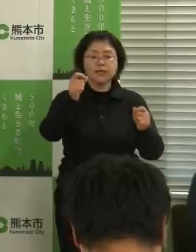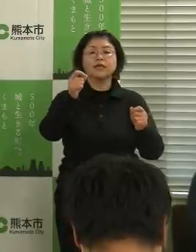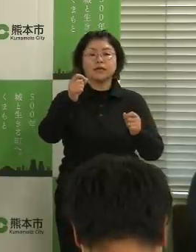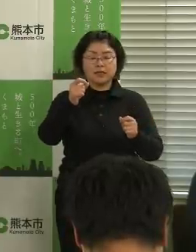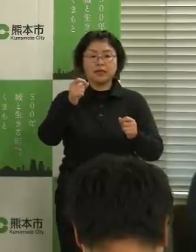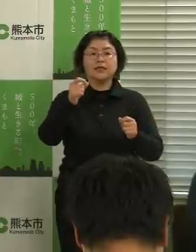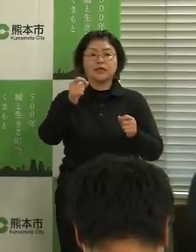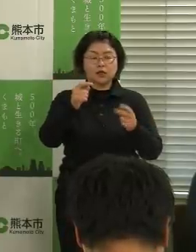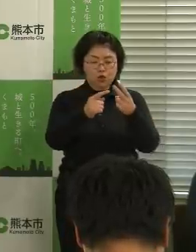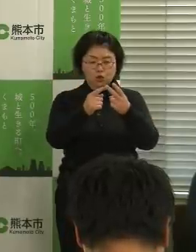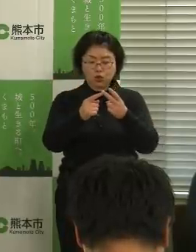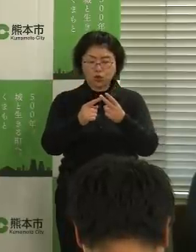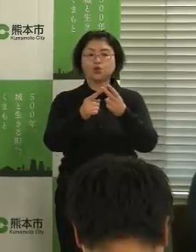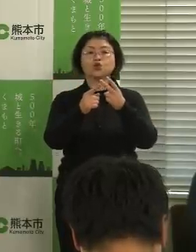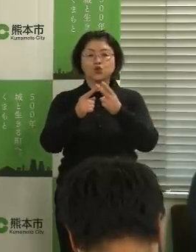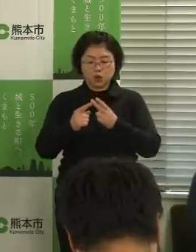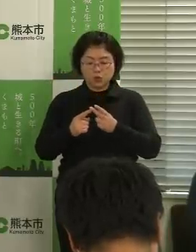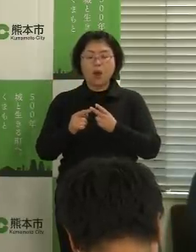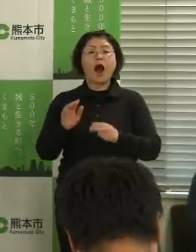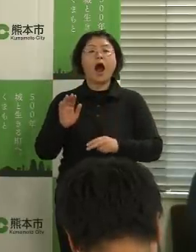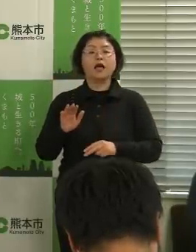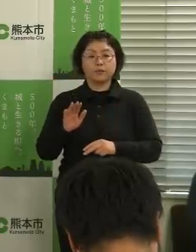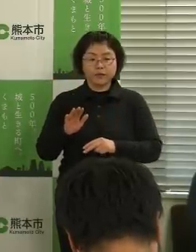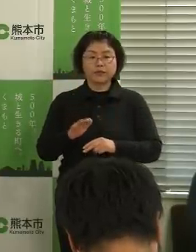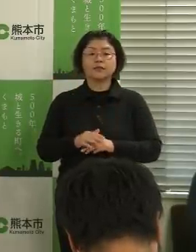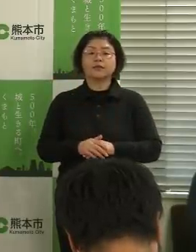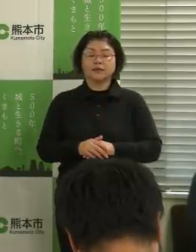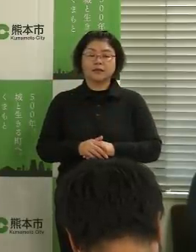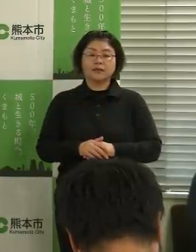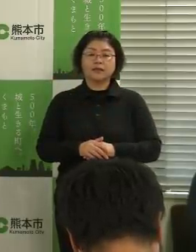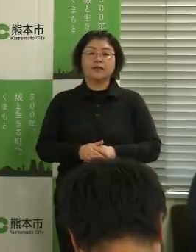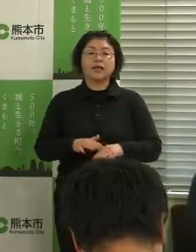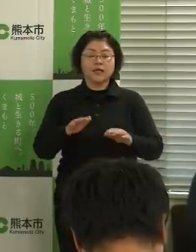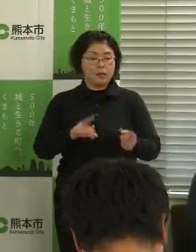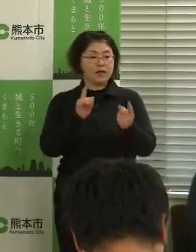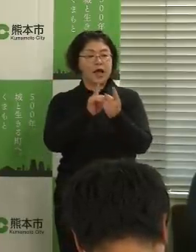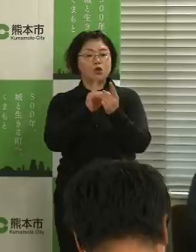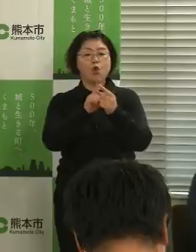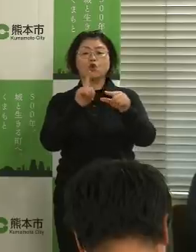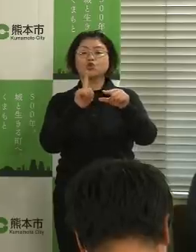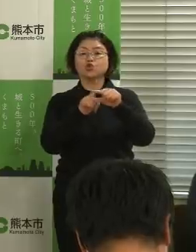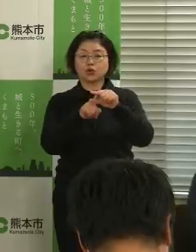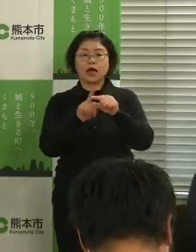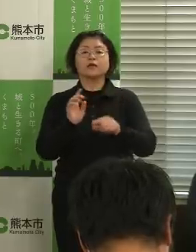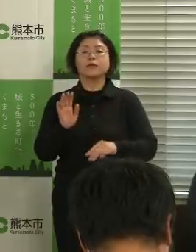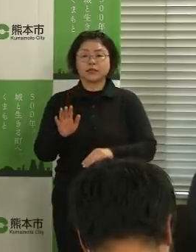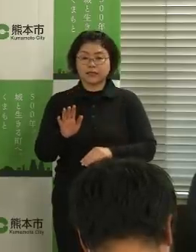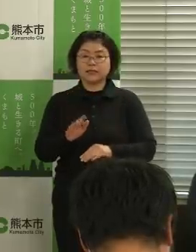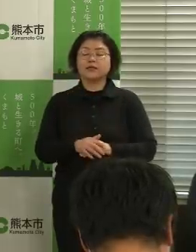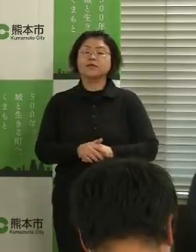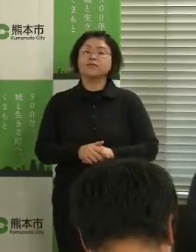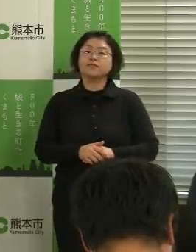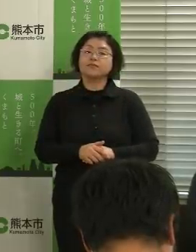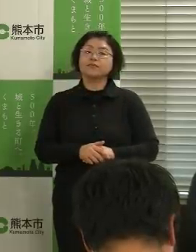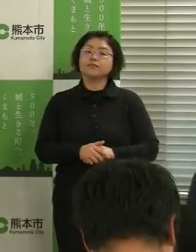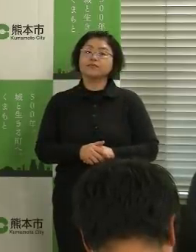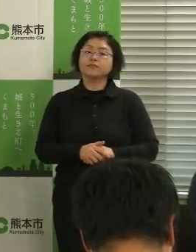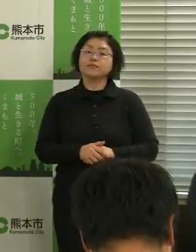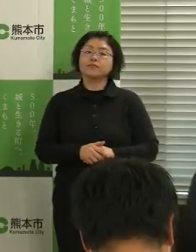通知も来ましたのでですね、そこで今対応をしているということでございます。はい、